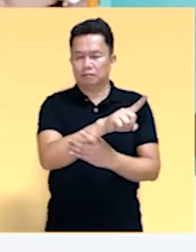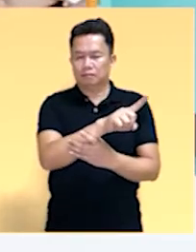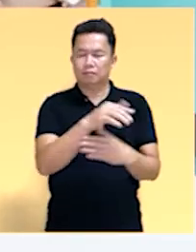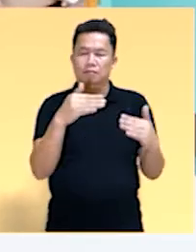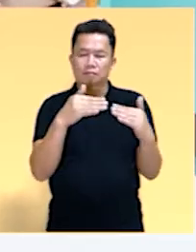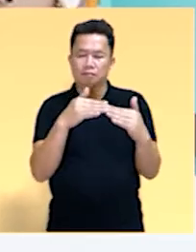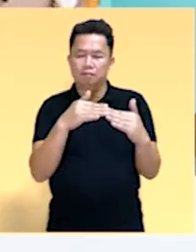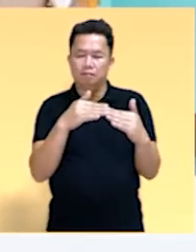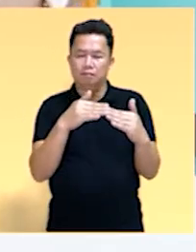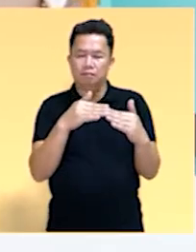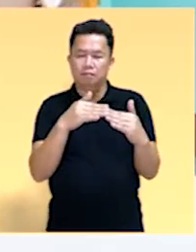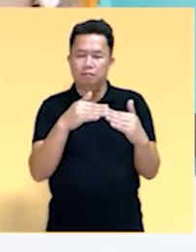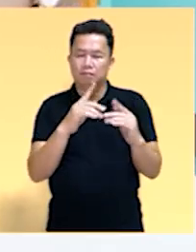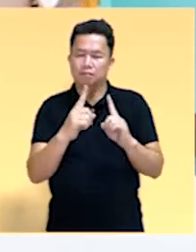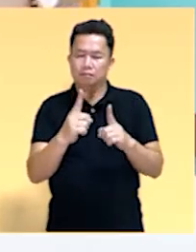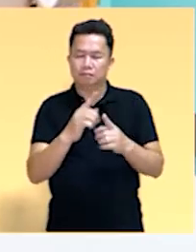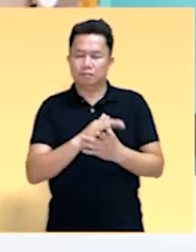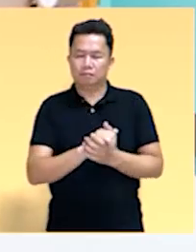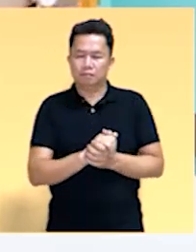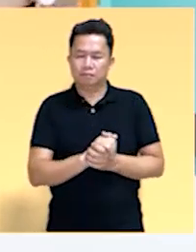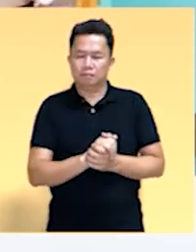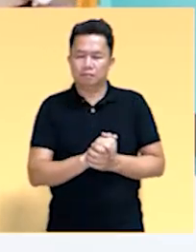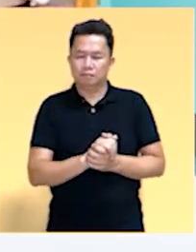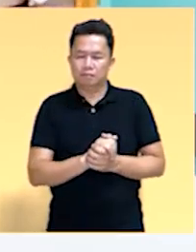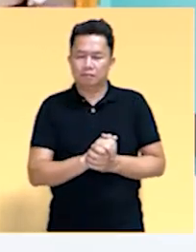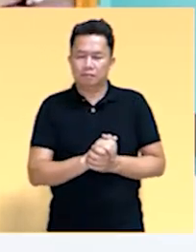4,231 equals sagot.